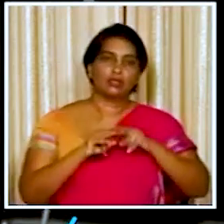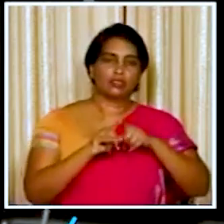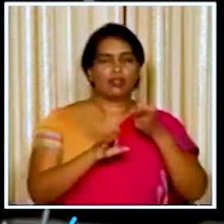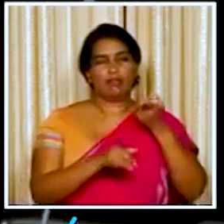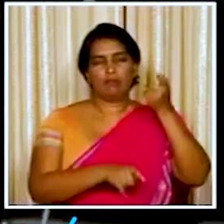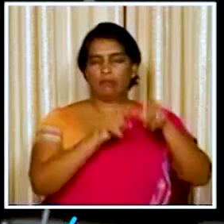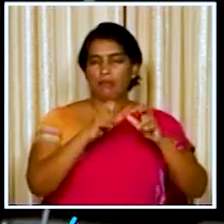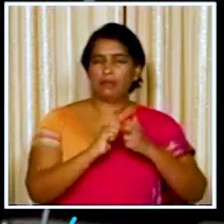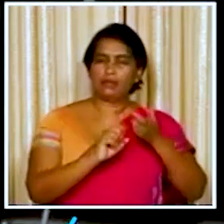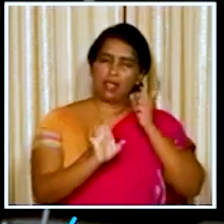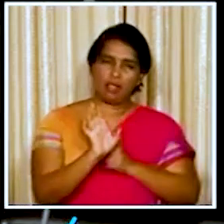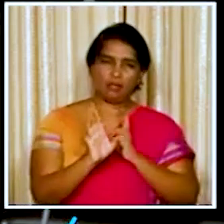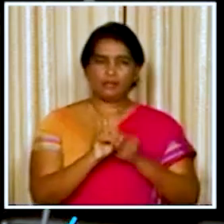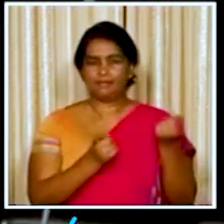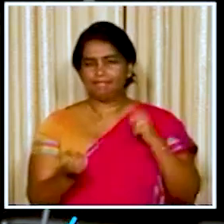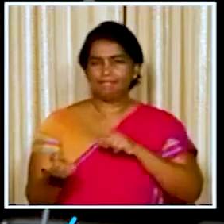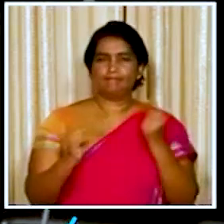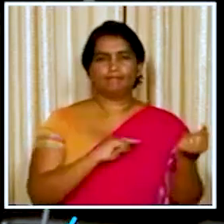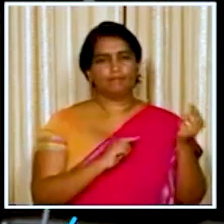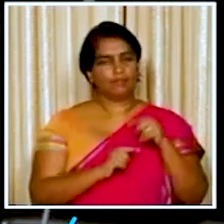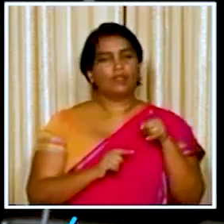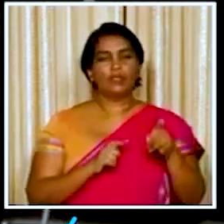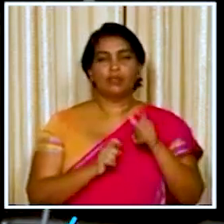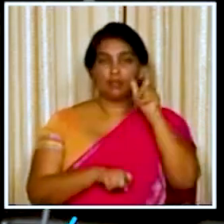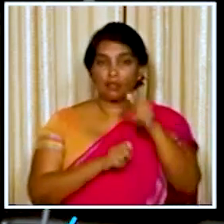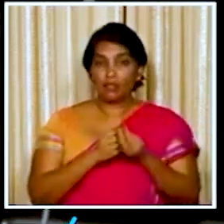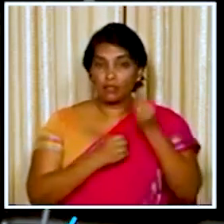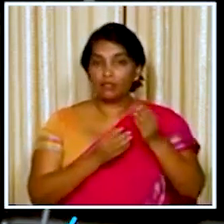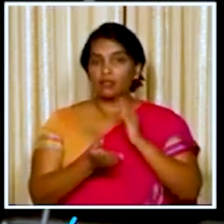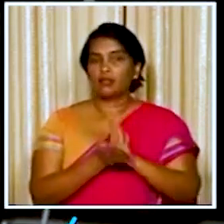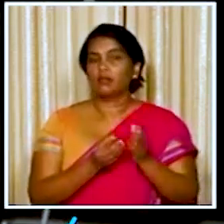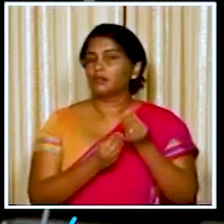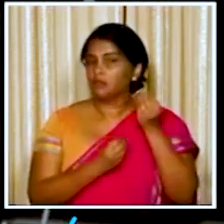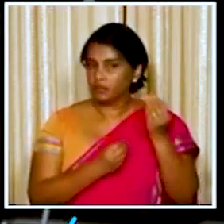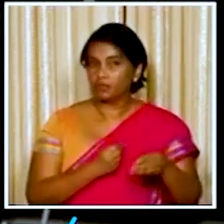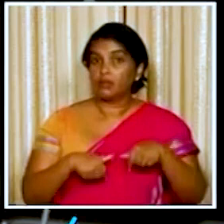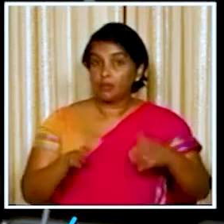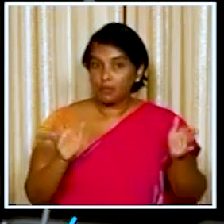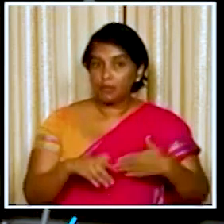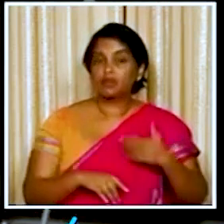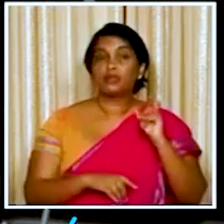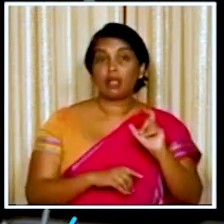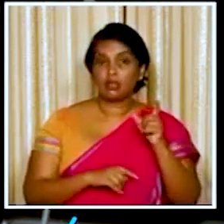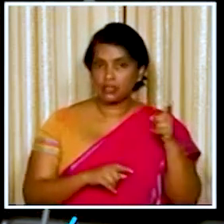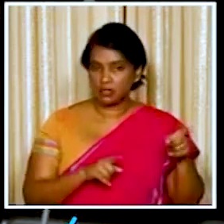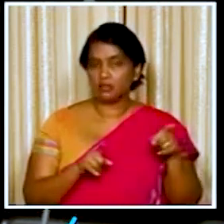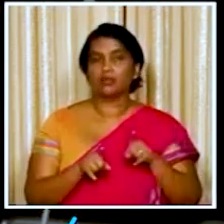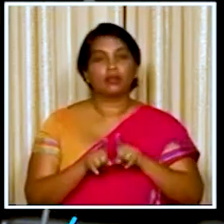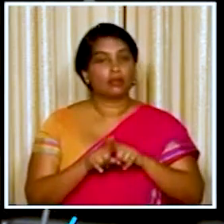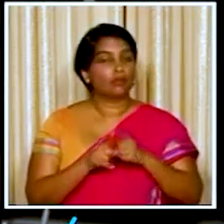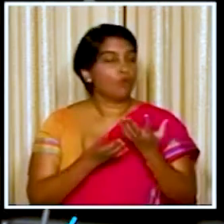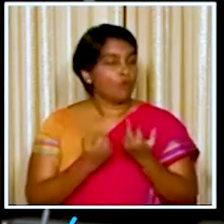හැමදාමත්ම තියෙනවා. එහාට මෙහාට පාස් කර කර මේ ශ්‍රමිකයාට ලබා දෙන සහනය ලබා දෙන්න තාම කස්ටම් එකත්, ඒ වගේම ඒ